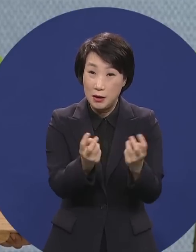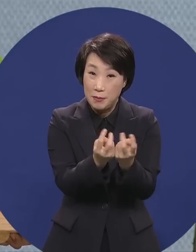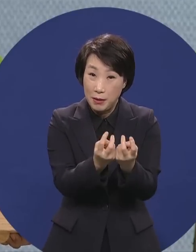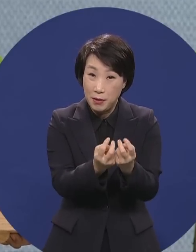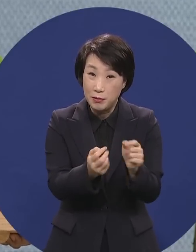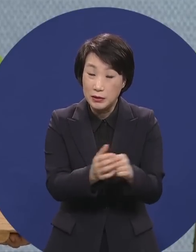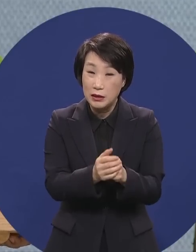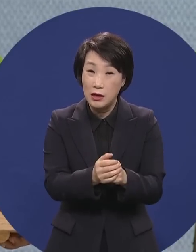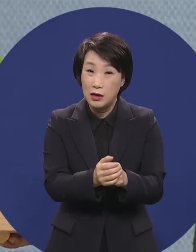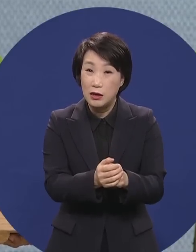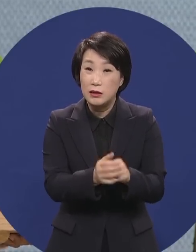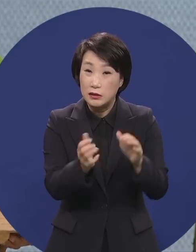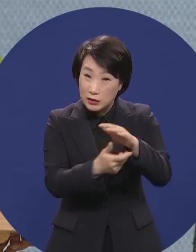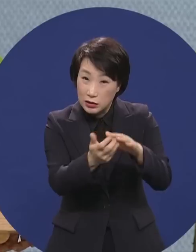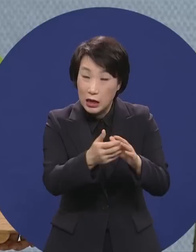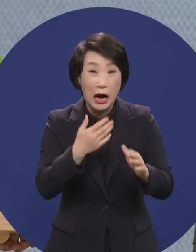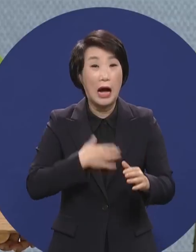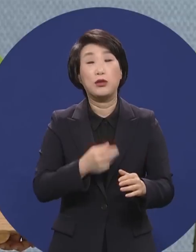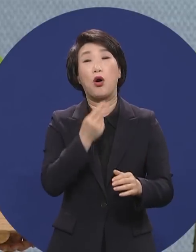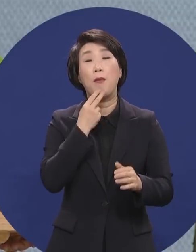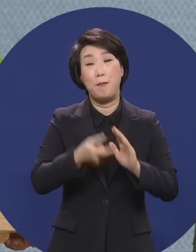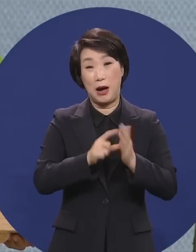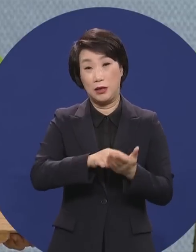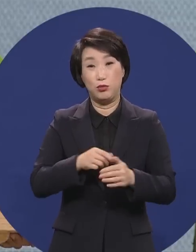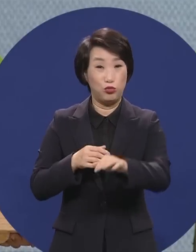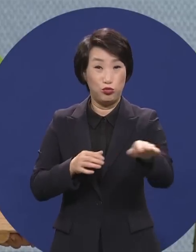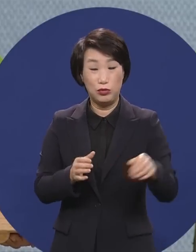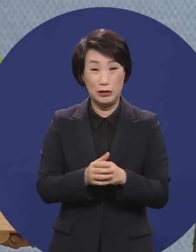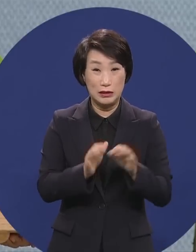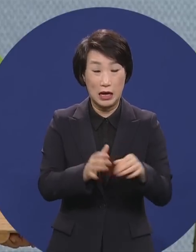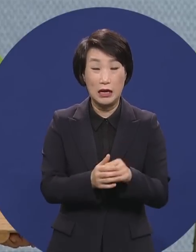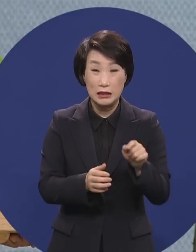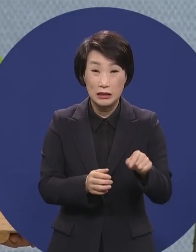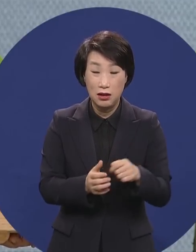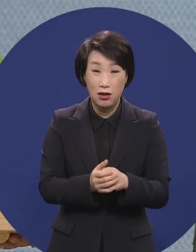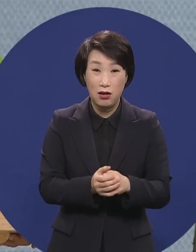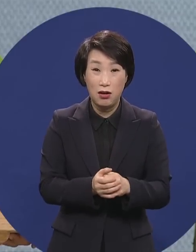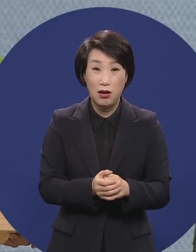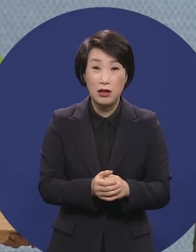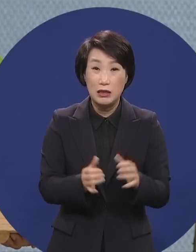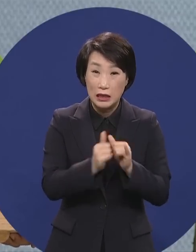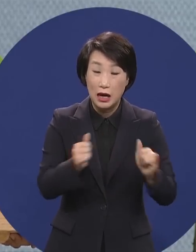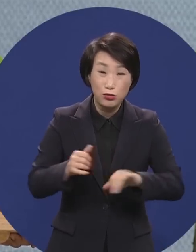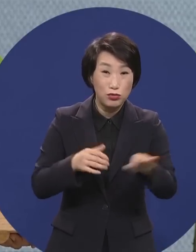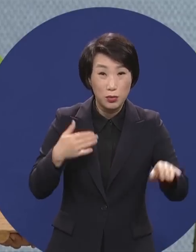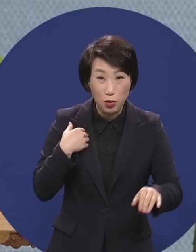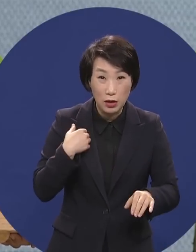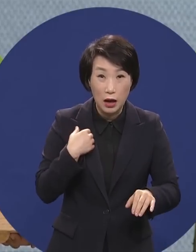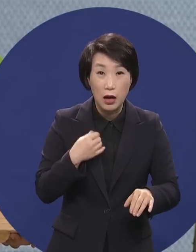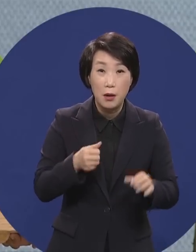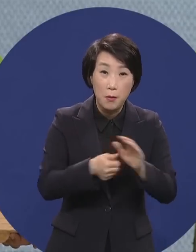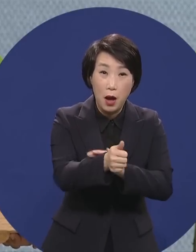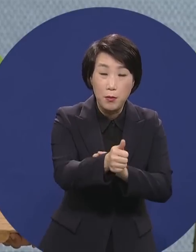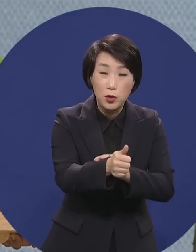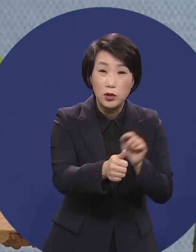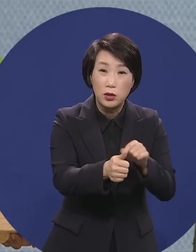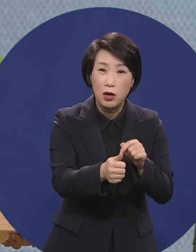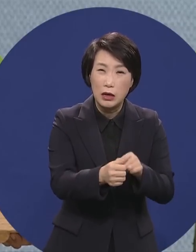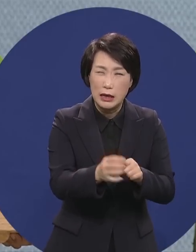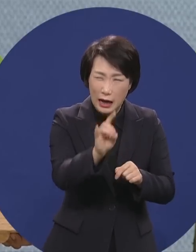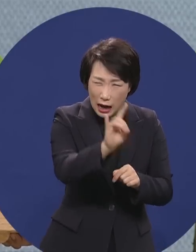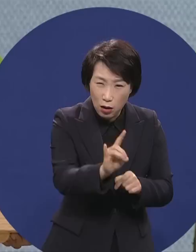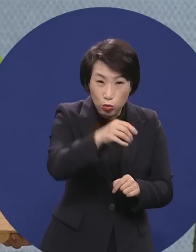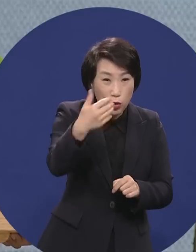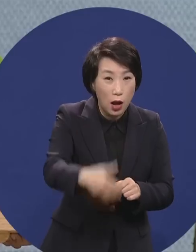괴기를 알지 못할 만큼 아주 기교하고 간교, 괴기가 대단하다.